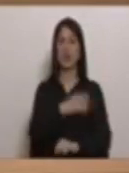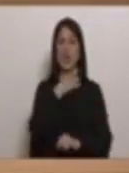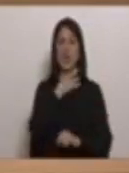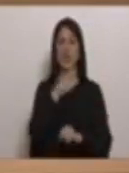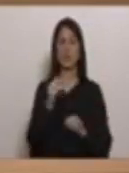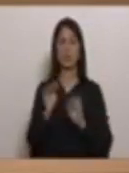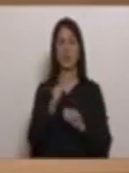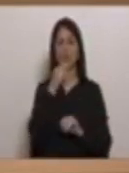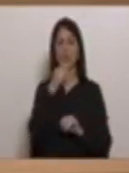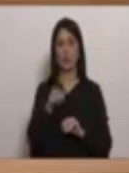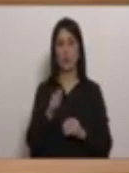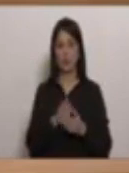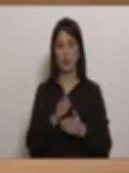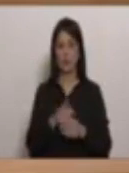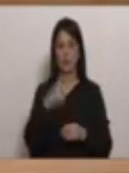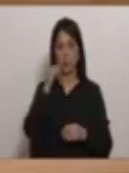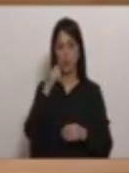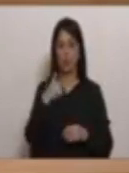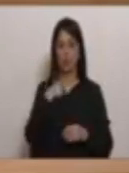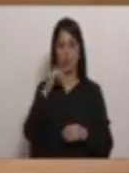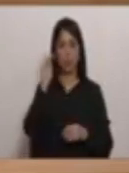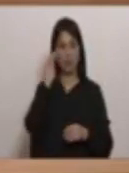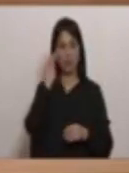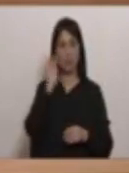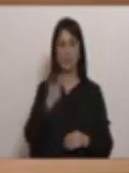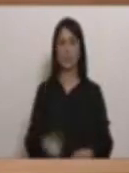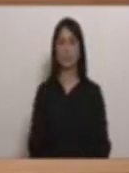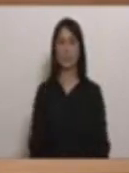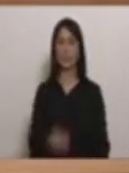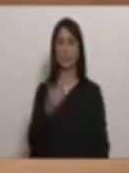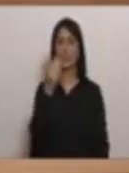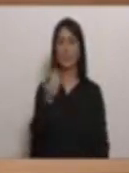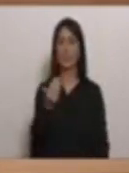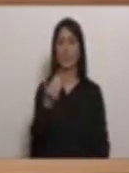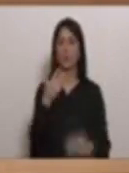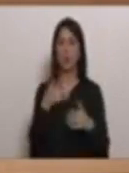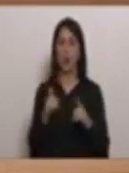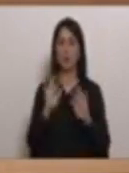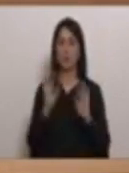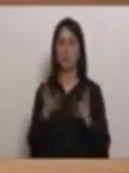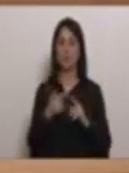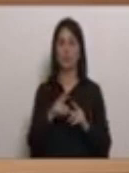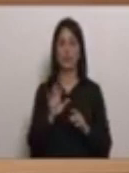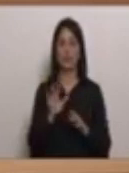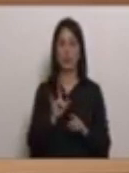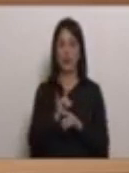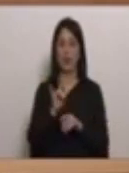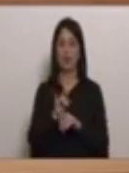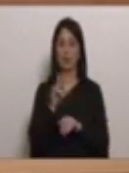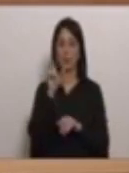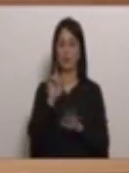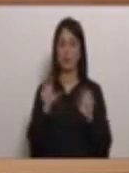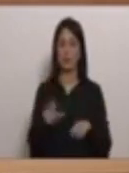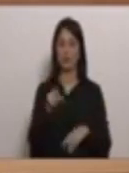მენეჯერად. Და გუშინ ჩვენ მოვისმინეთ თქვენი უკვე ამ შემთხვევაში არაფორმალური